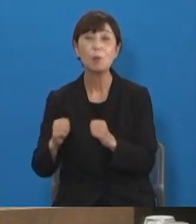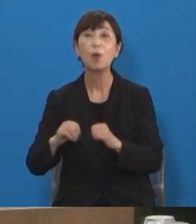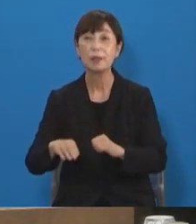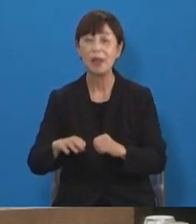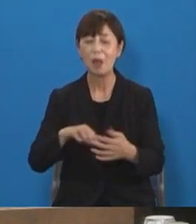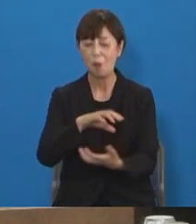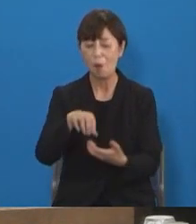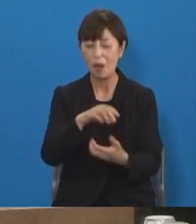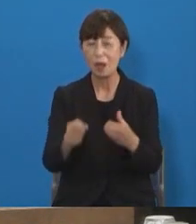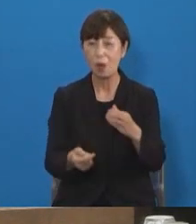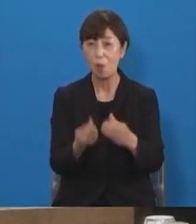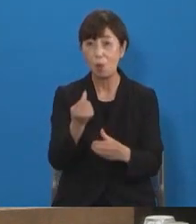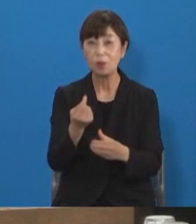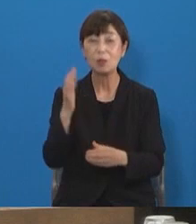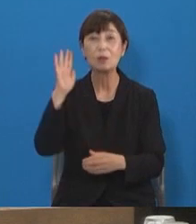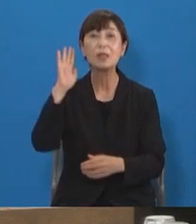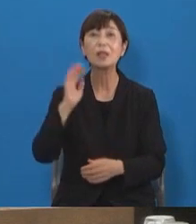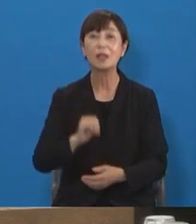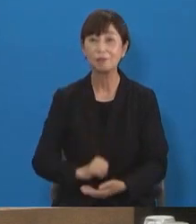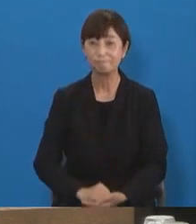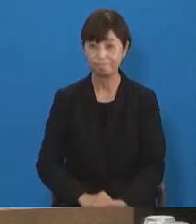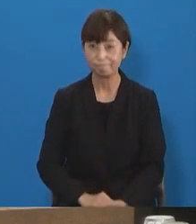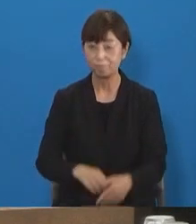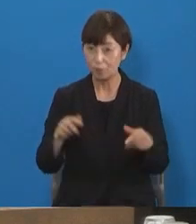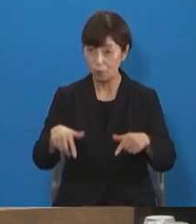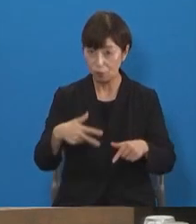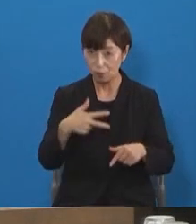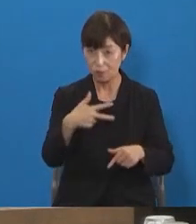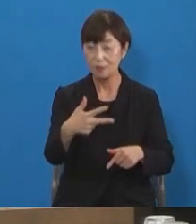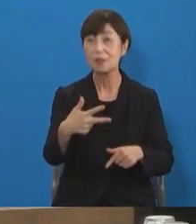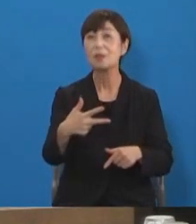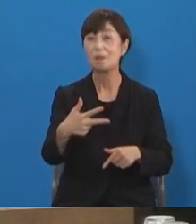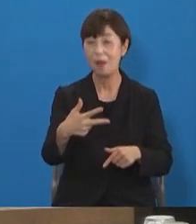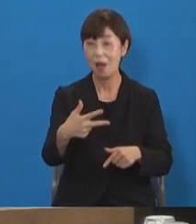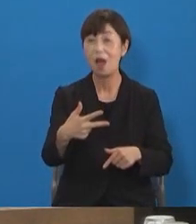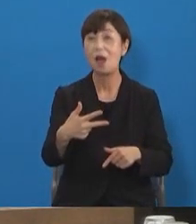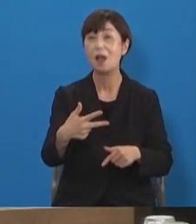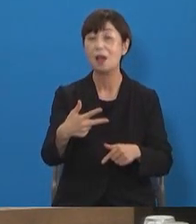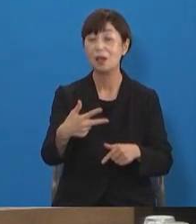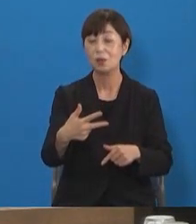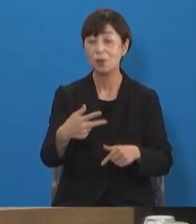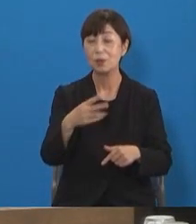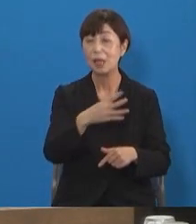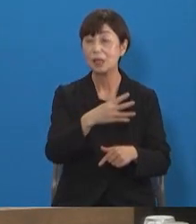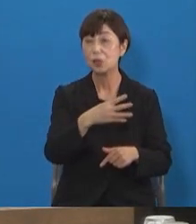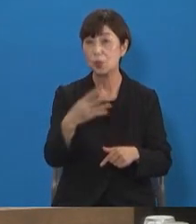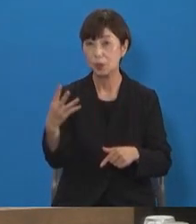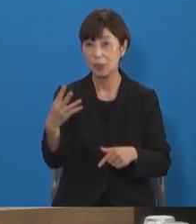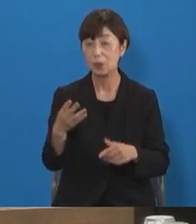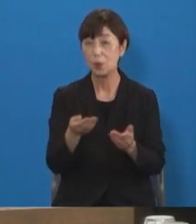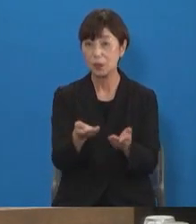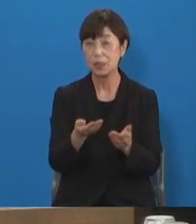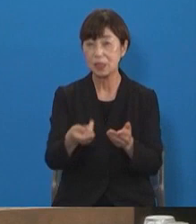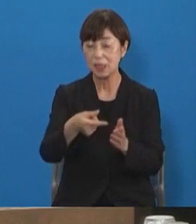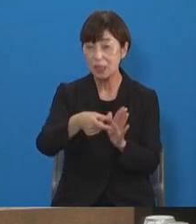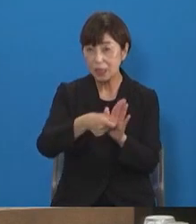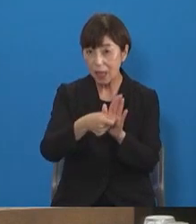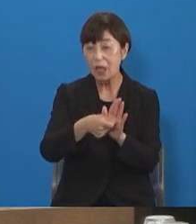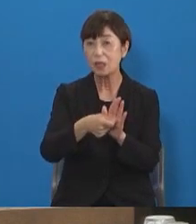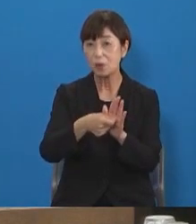生じたと聞いております。京都市では第4次地震被害想定における想定避難者の